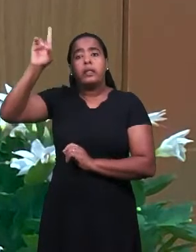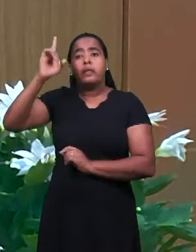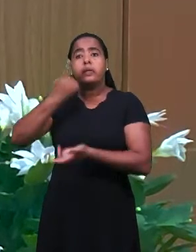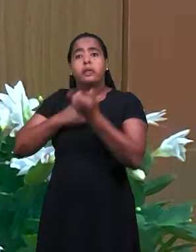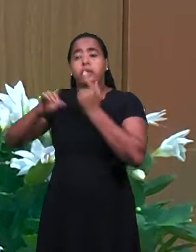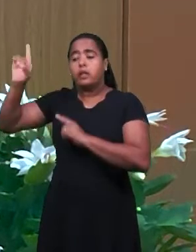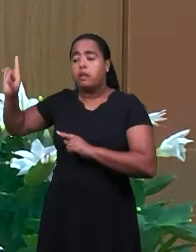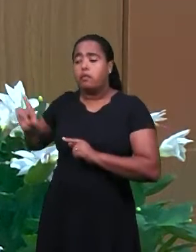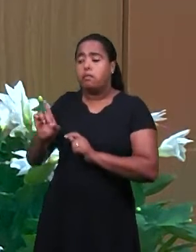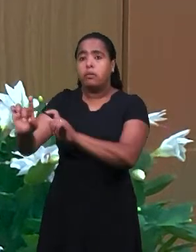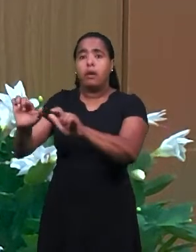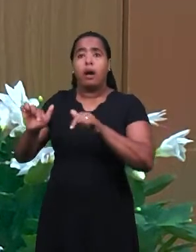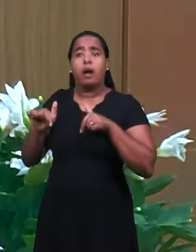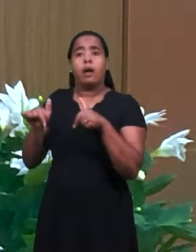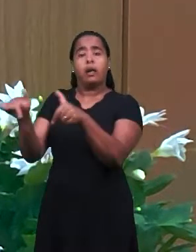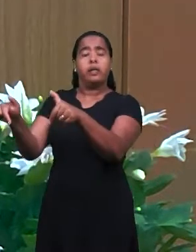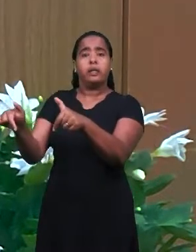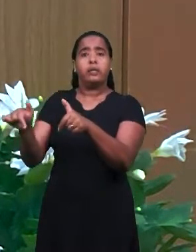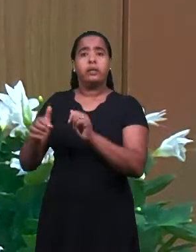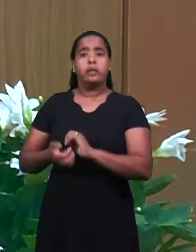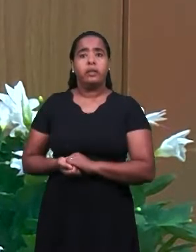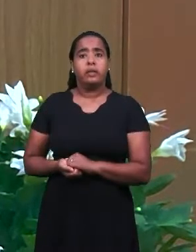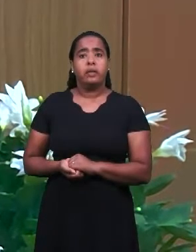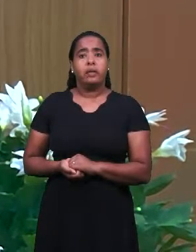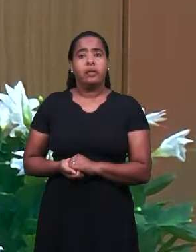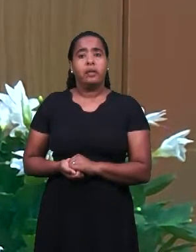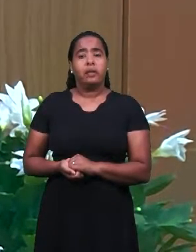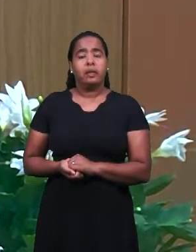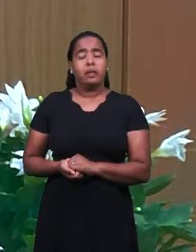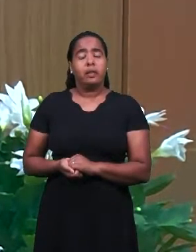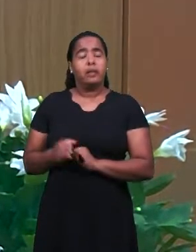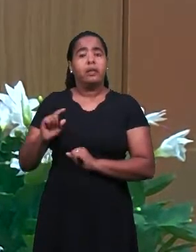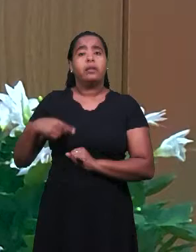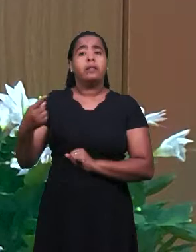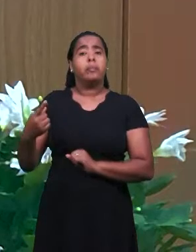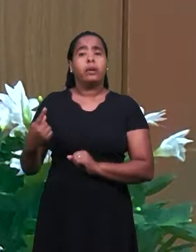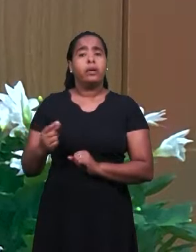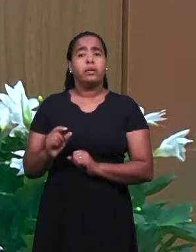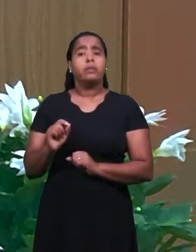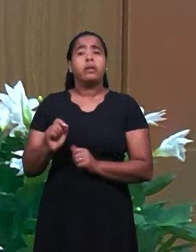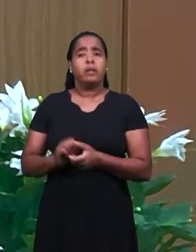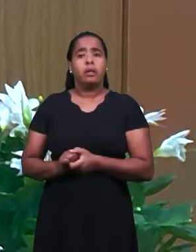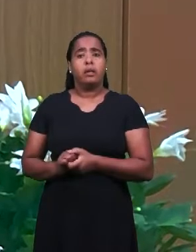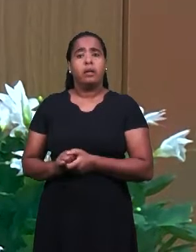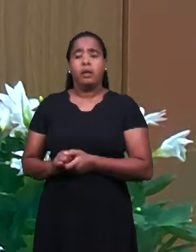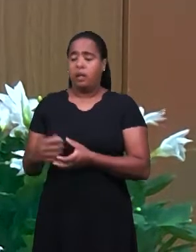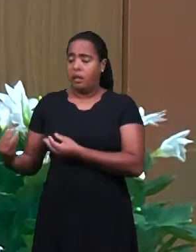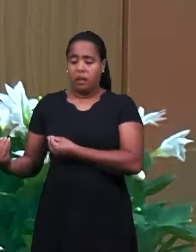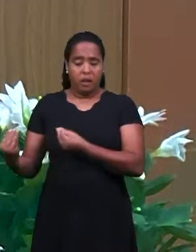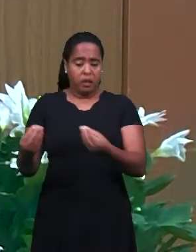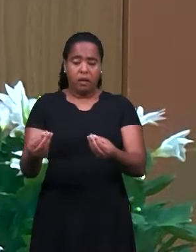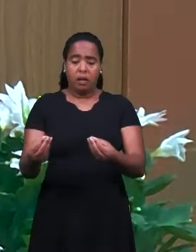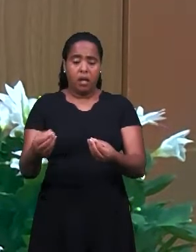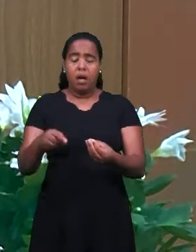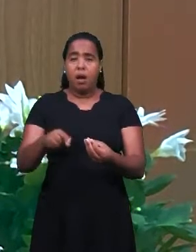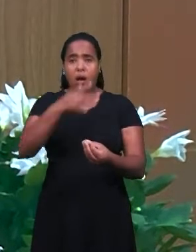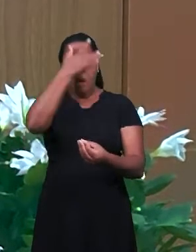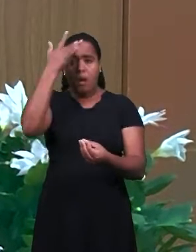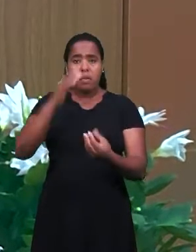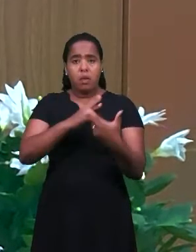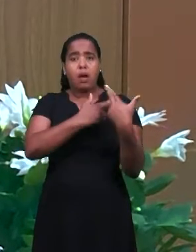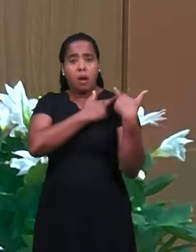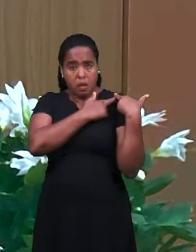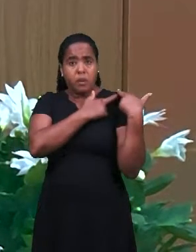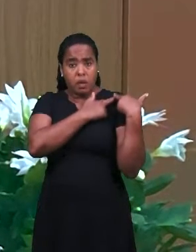благословленная, где Бог хочет проявляться в тебя. И тут священник вдруг, он был ответственен за то,